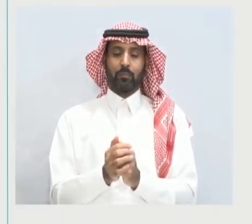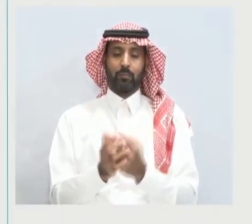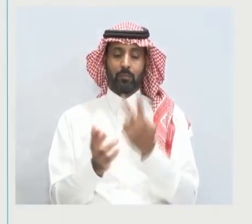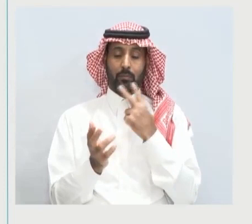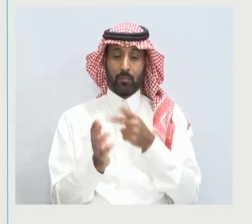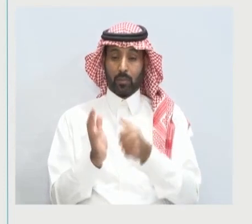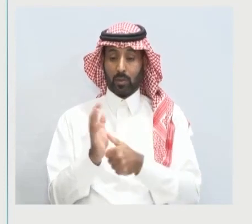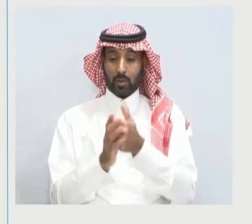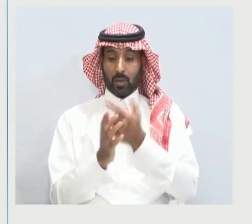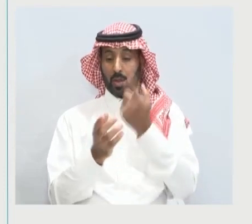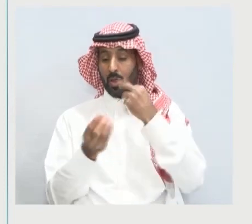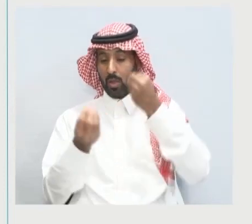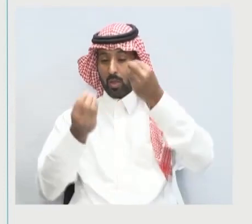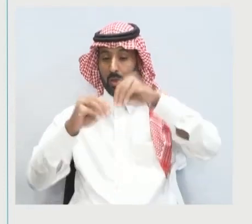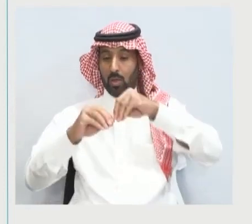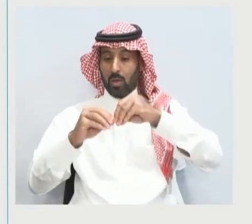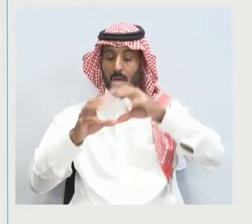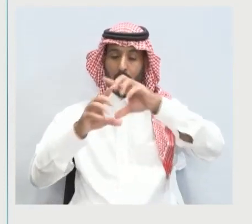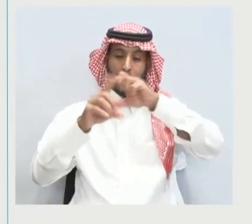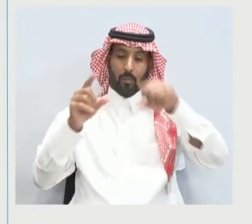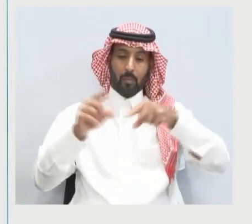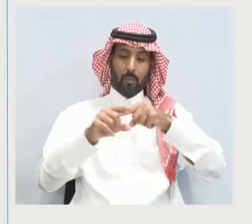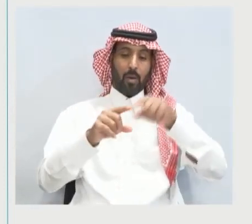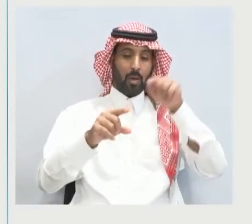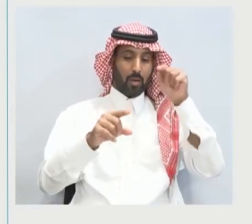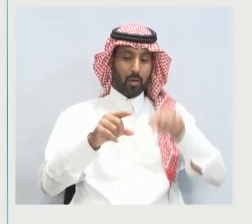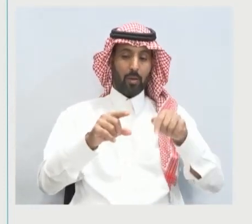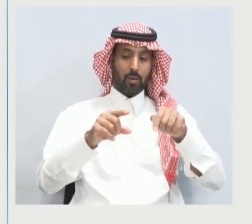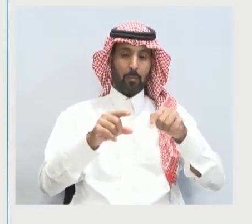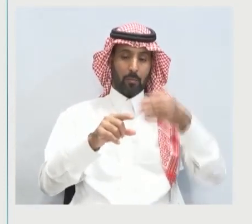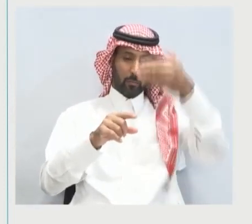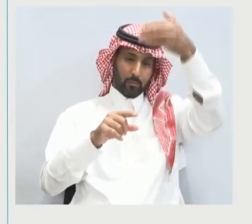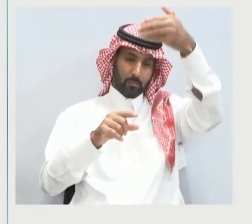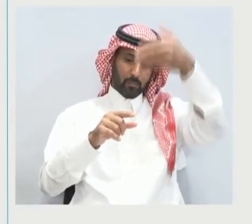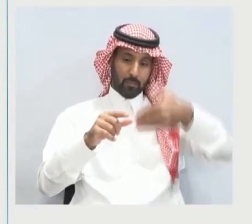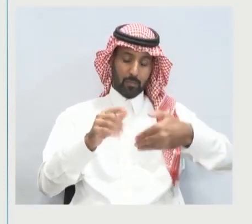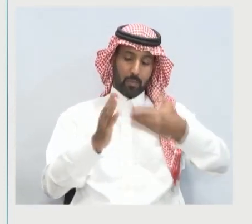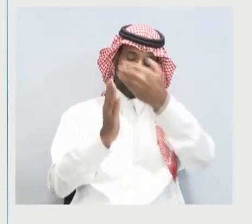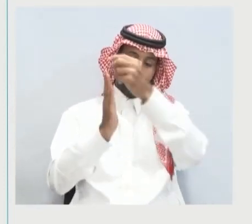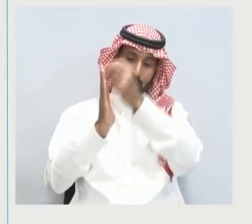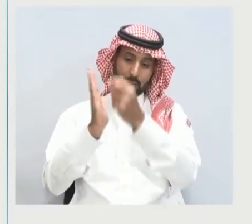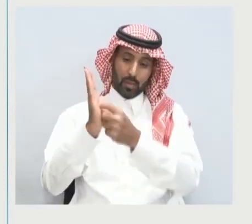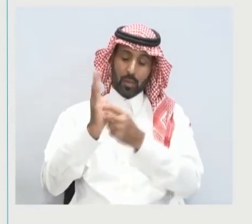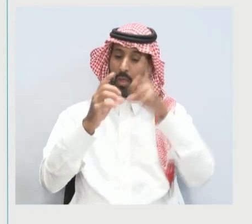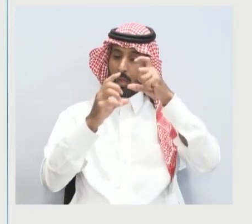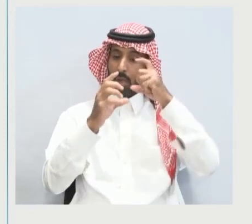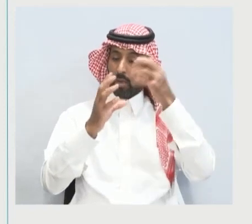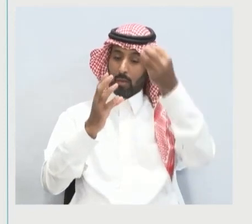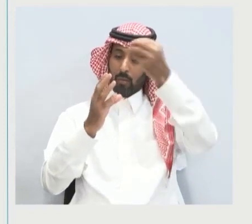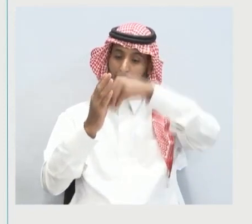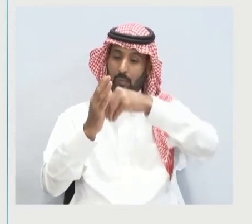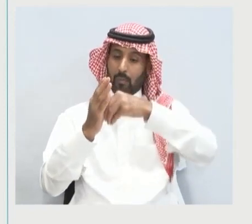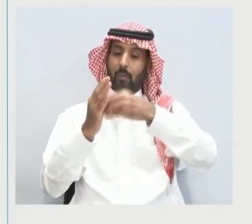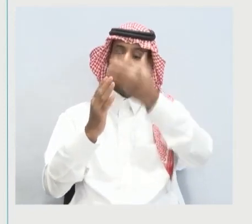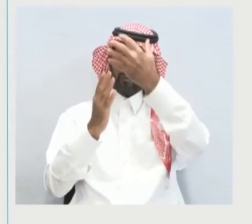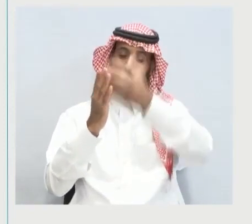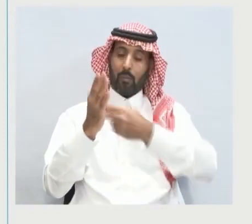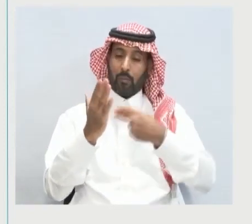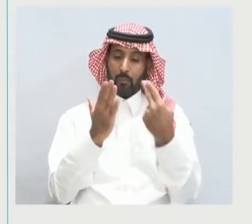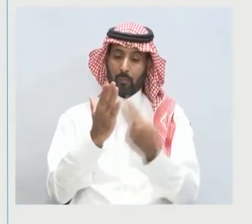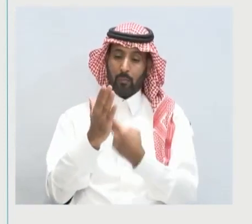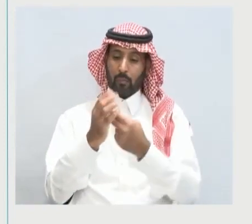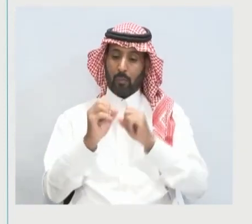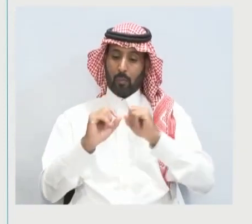بامكانك اضافه البيانات من خلال اول الايقونات اضافه الصور والايقونات من خلال مجموعه رسومات